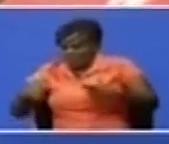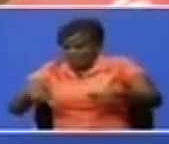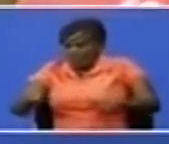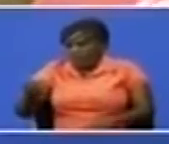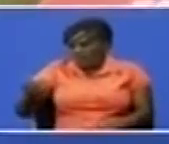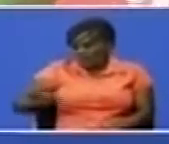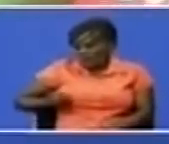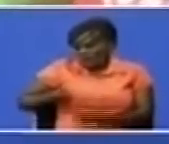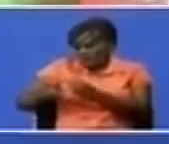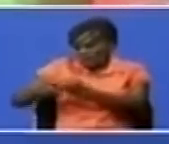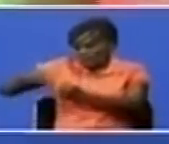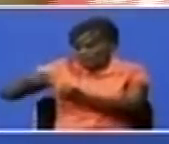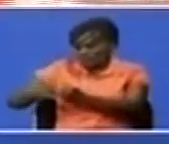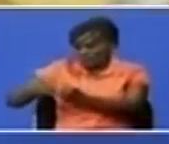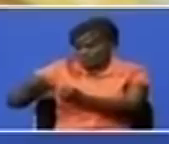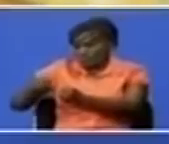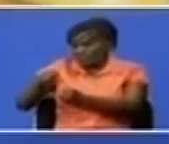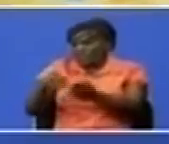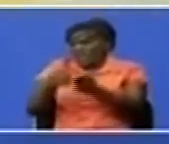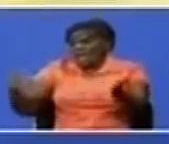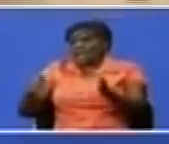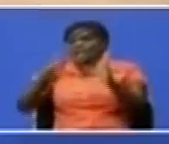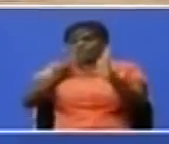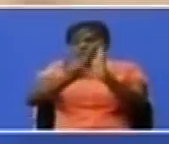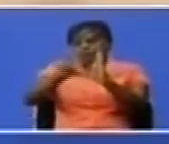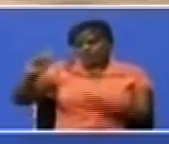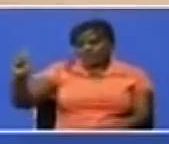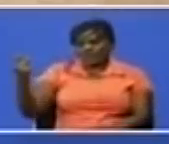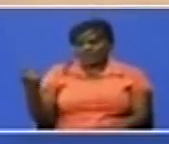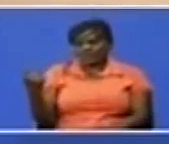wao kupashwa tohara ila hali ni kinyume cha sheria za Kenya.